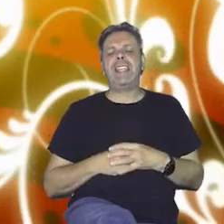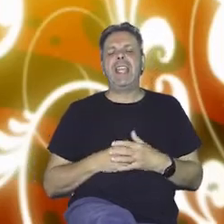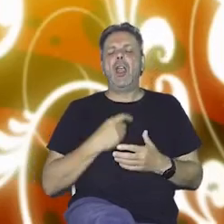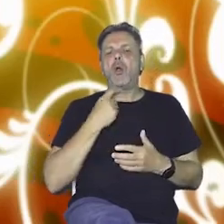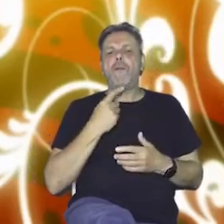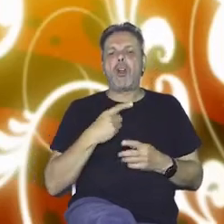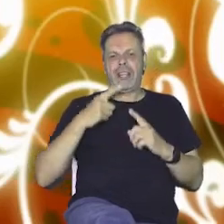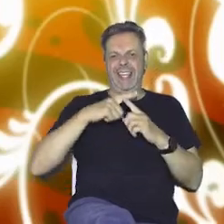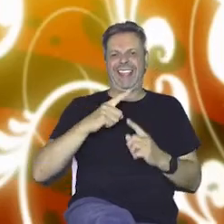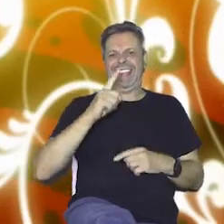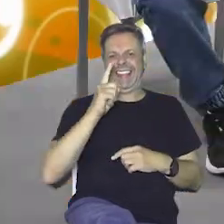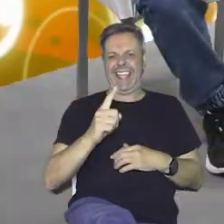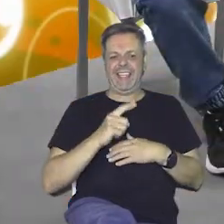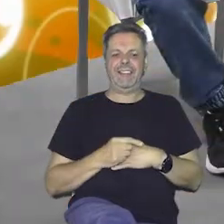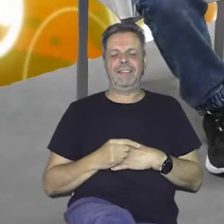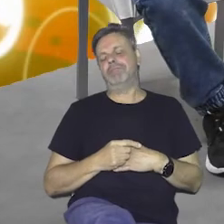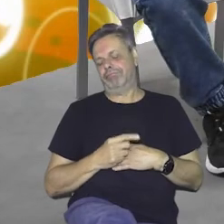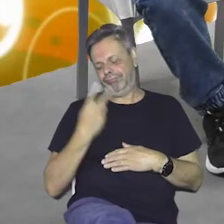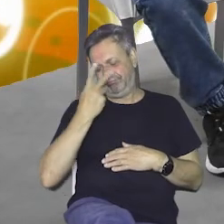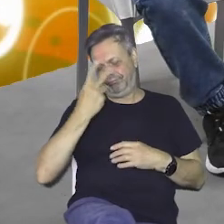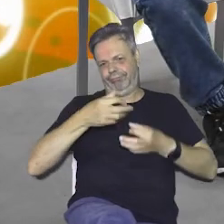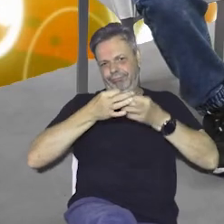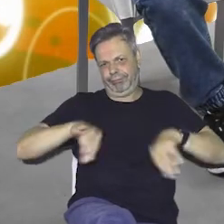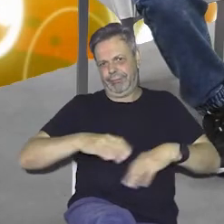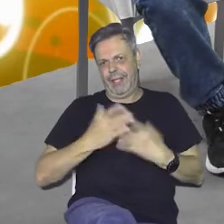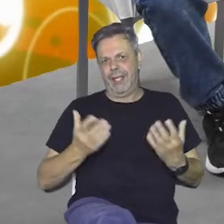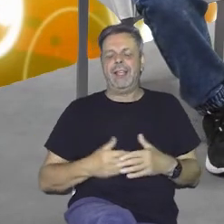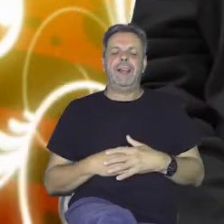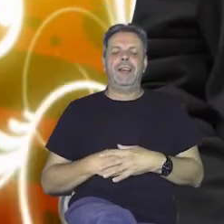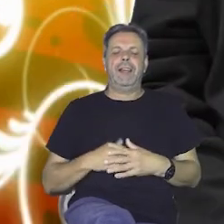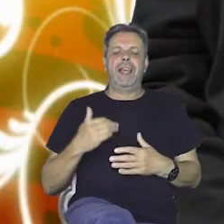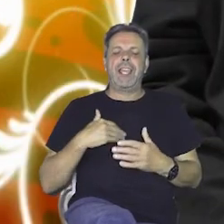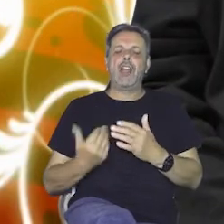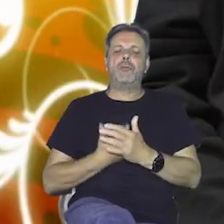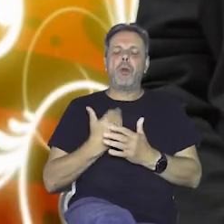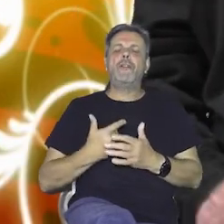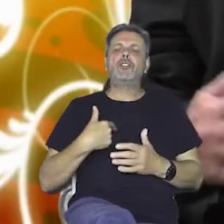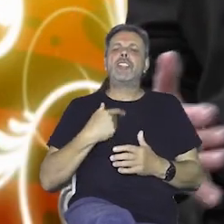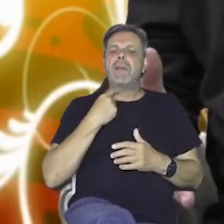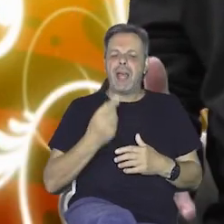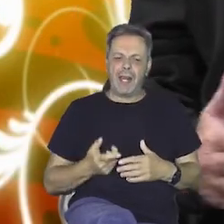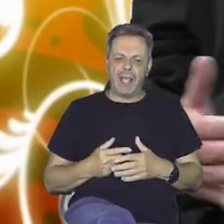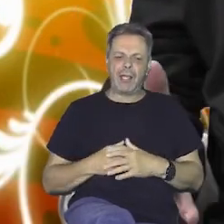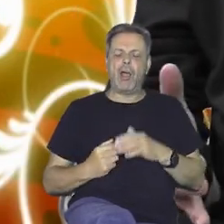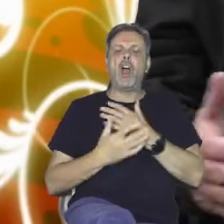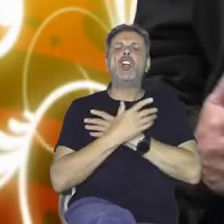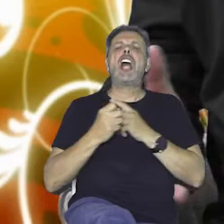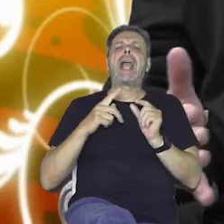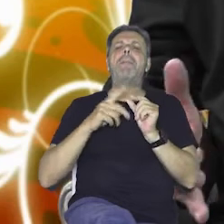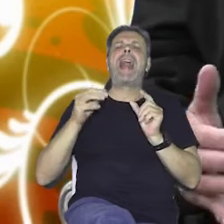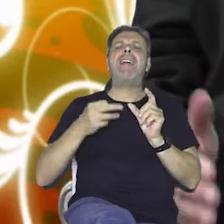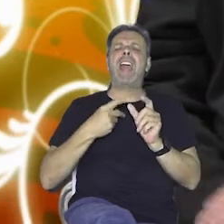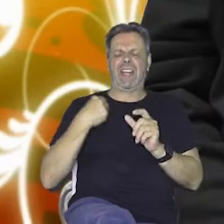govoriti ti. Da pače. Zato što te... Ja ću ponoviti ono što sam rekao. Jacques Prévert je davno rekao